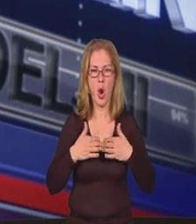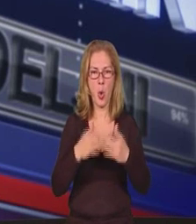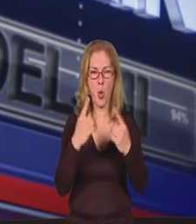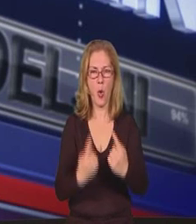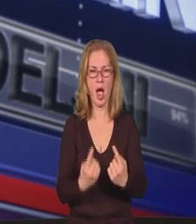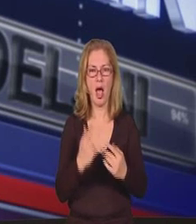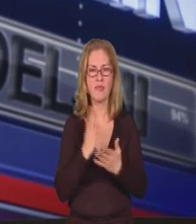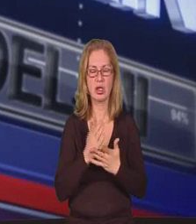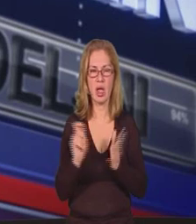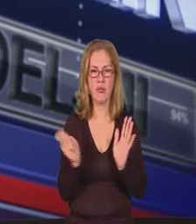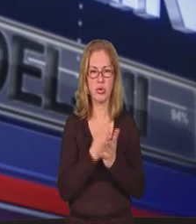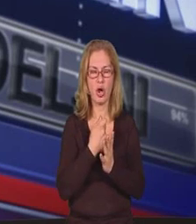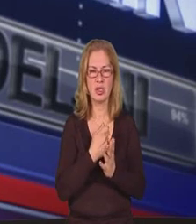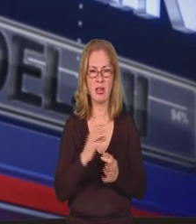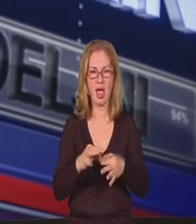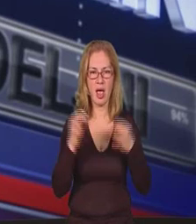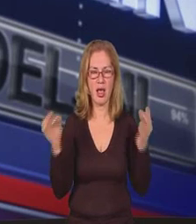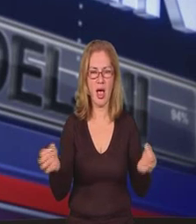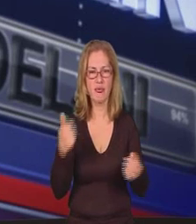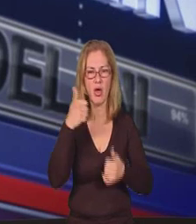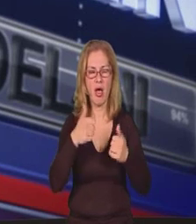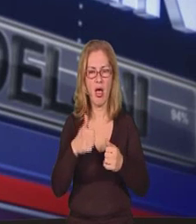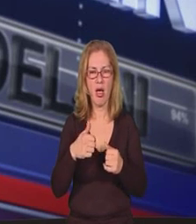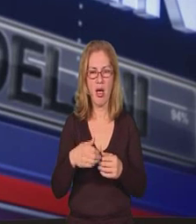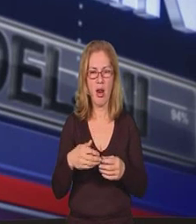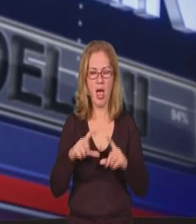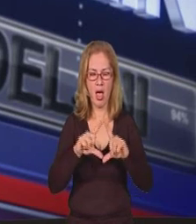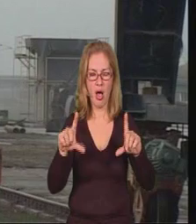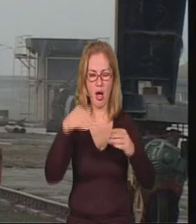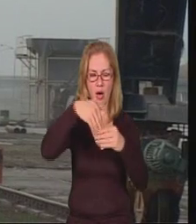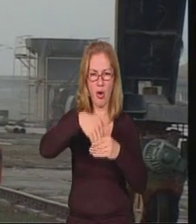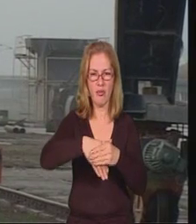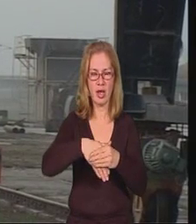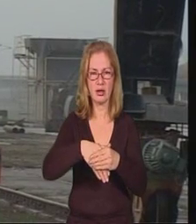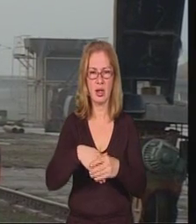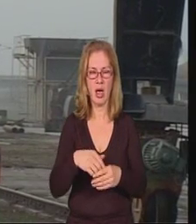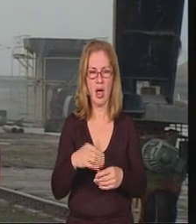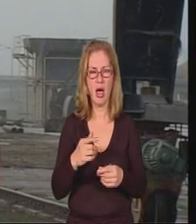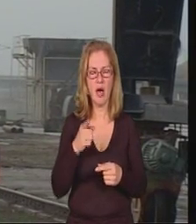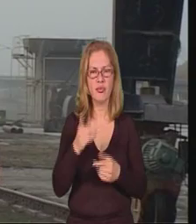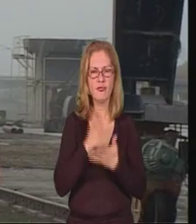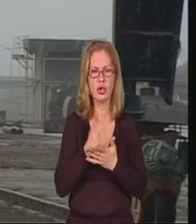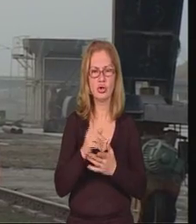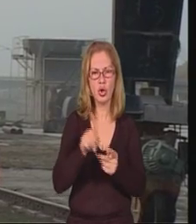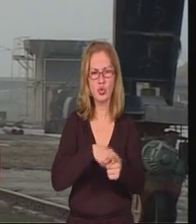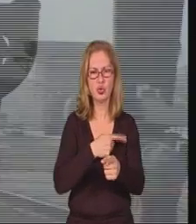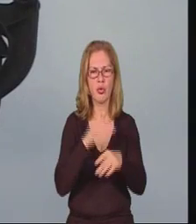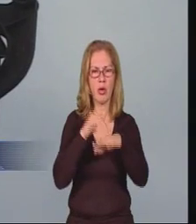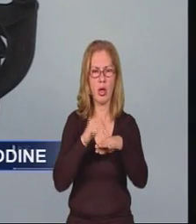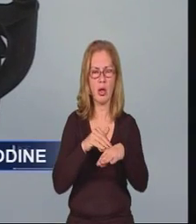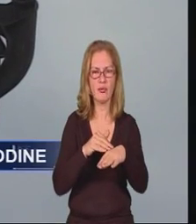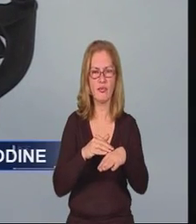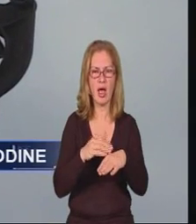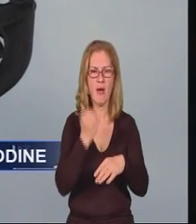li luka biti prodata putem javnog tendera ili putem zatvorenih koverti. Već duže vreme se najavljuje privatizacija Luke